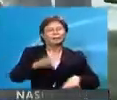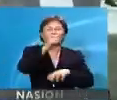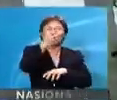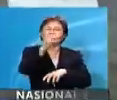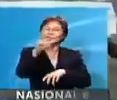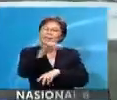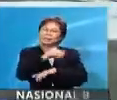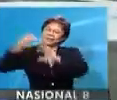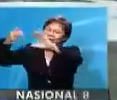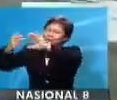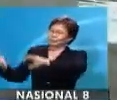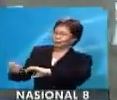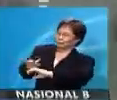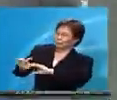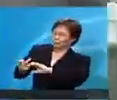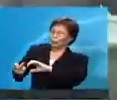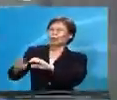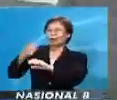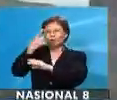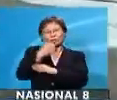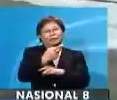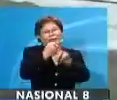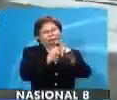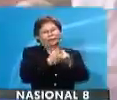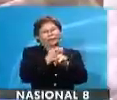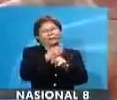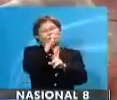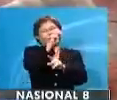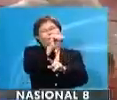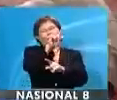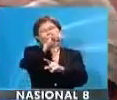Rabudin dan juru kamera Zamzi Osman dari Madinah Al-Munawarah.